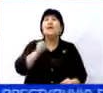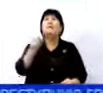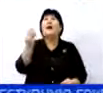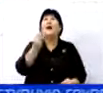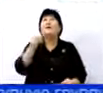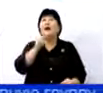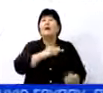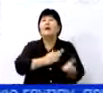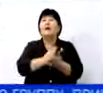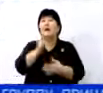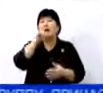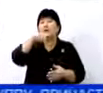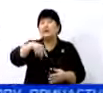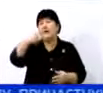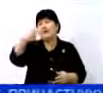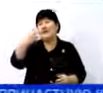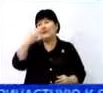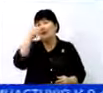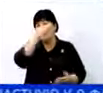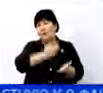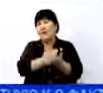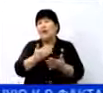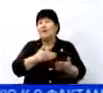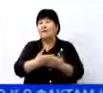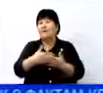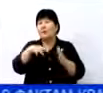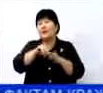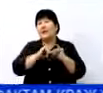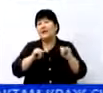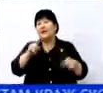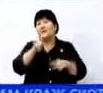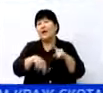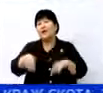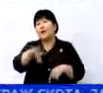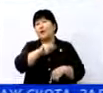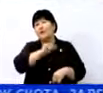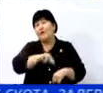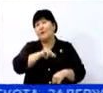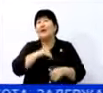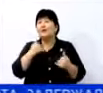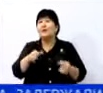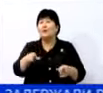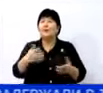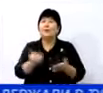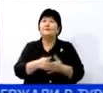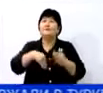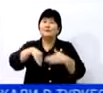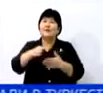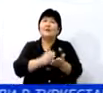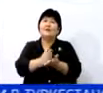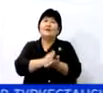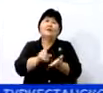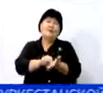Шаймаханов проработал в нефтяной сфере 23 года. Внес свою лепту в развитие родного предприятия. Сегодня он на заслуженном